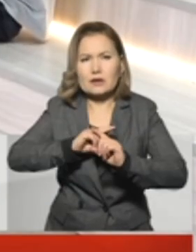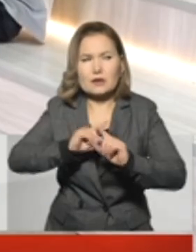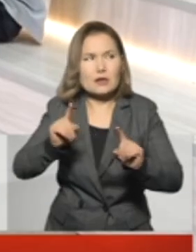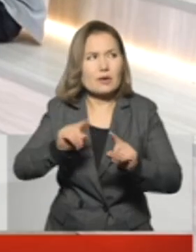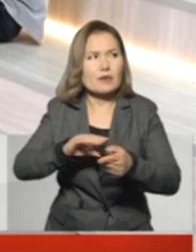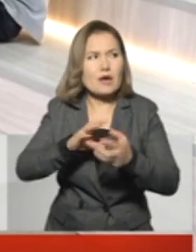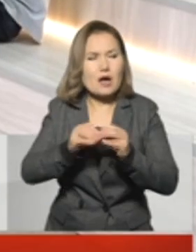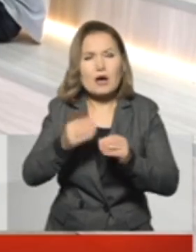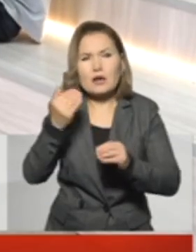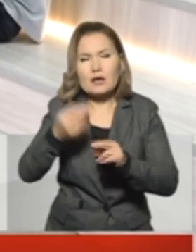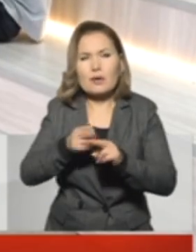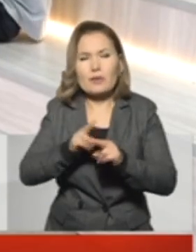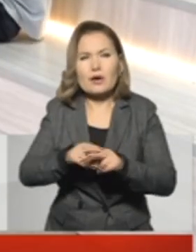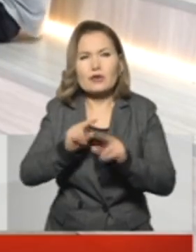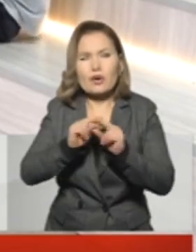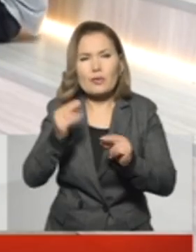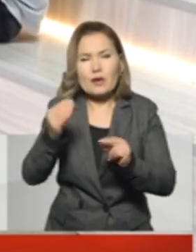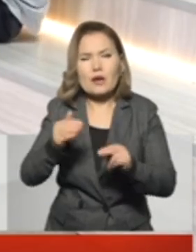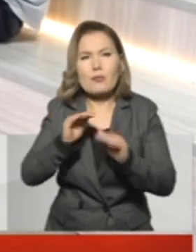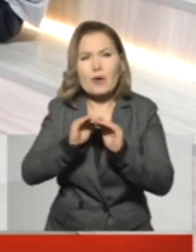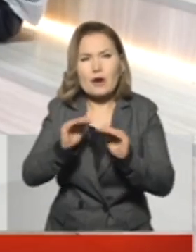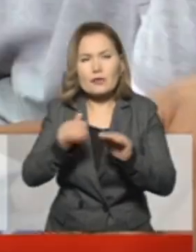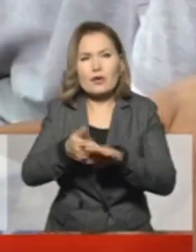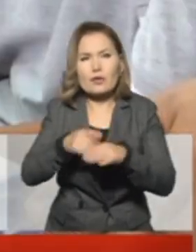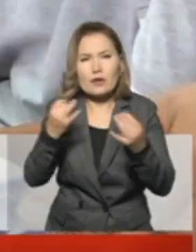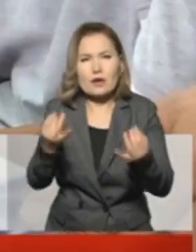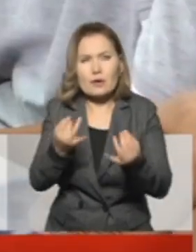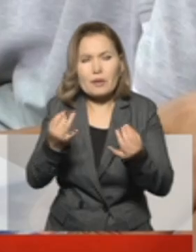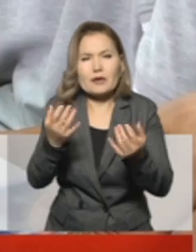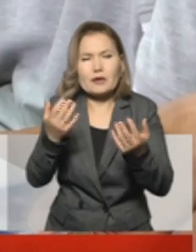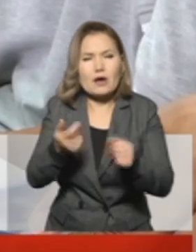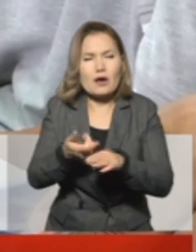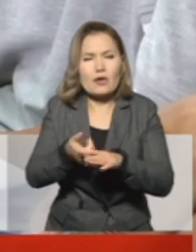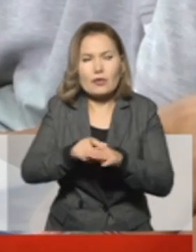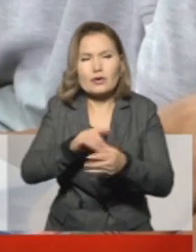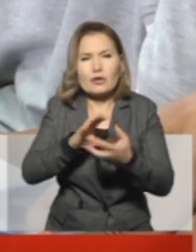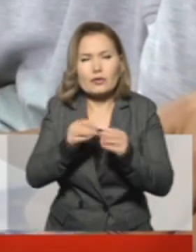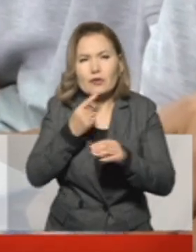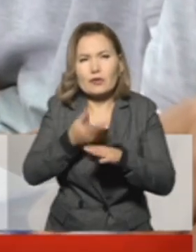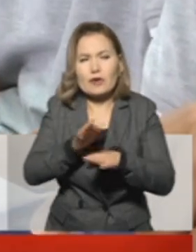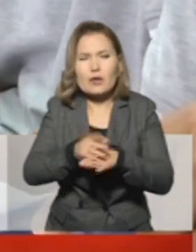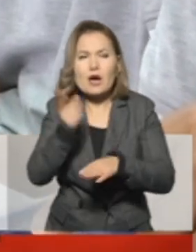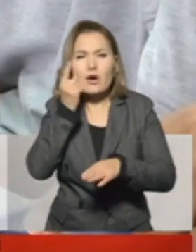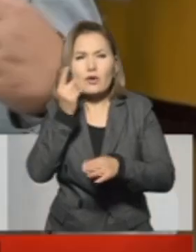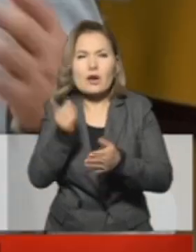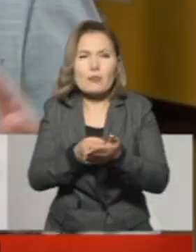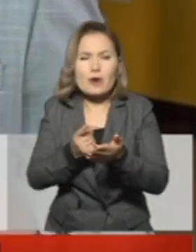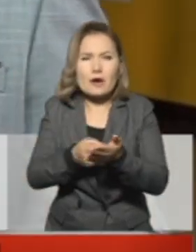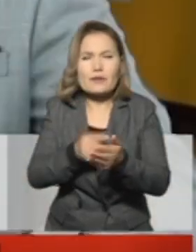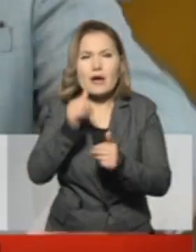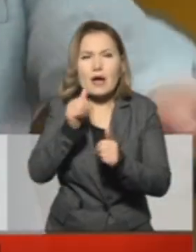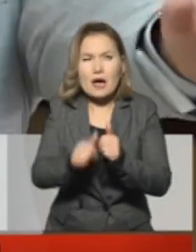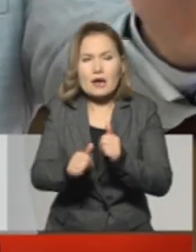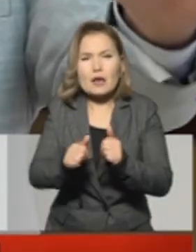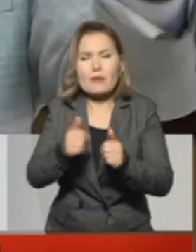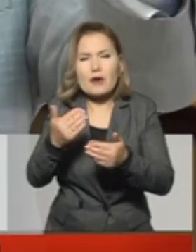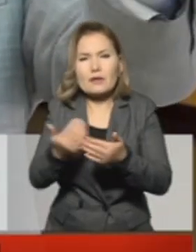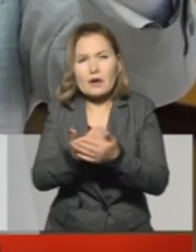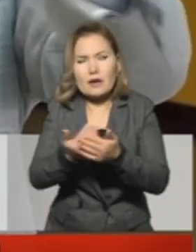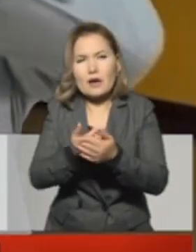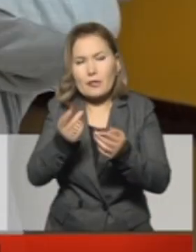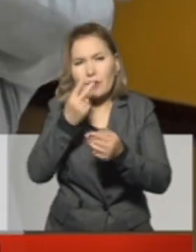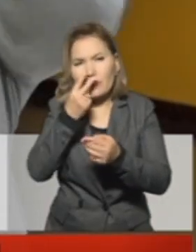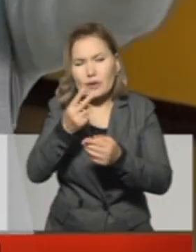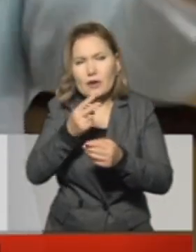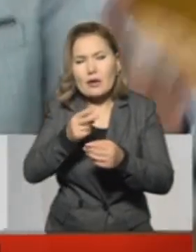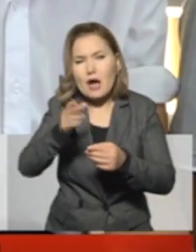Арғын бастамай қазіргі заманда баланы сабаққа қызықтыру оңай емес дейді. Қолында ұялы телефоны бар, кез келген ақпаратты көре алатын